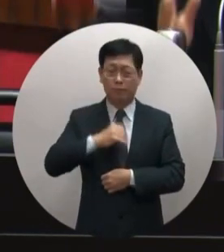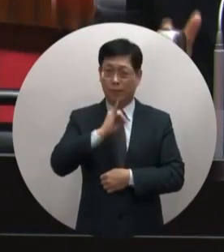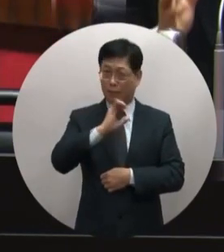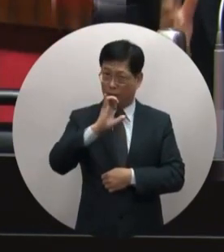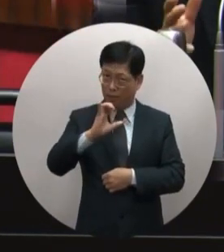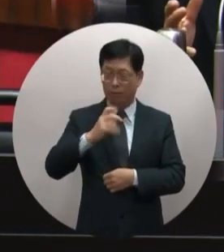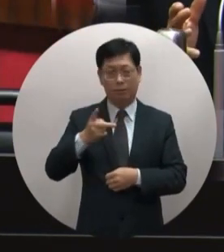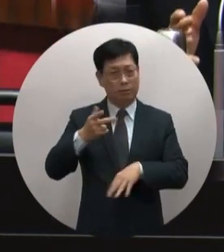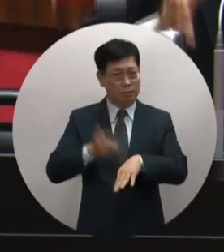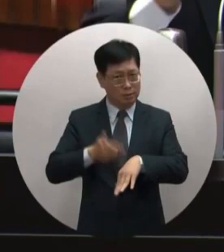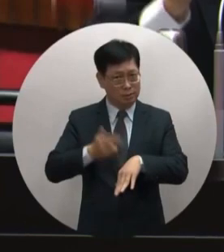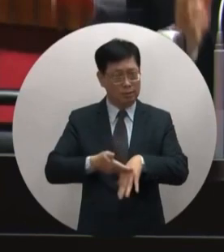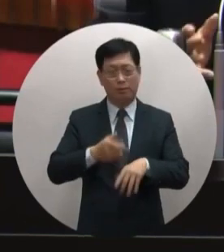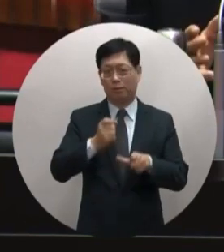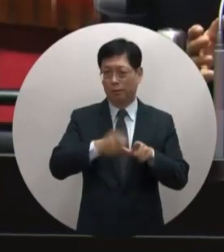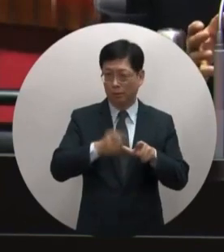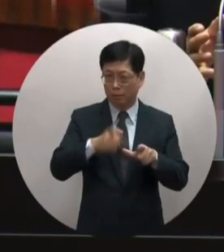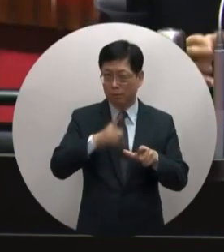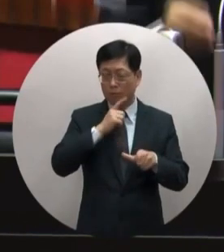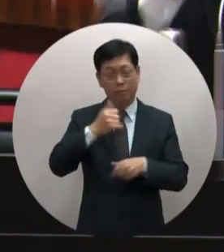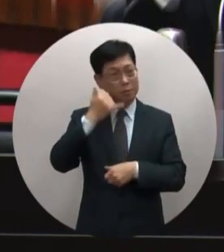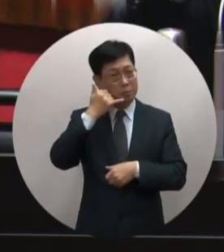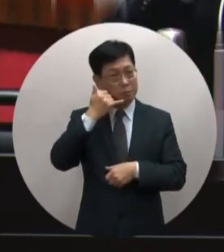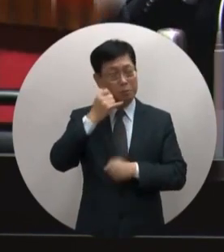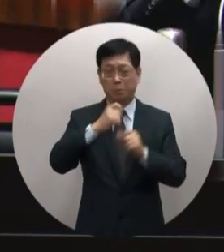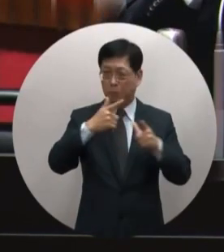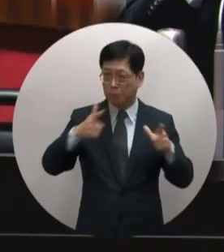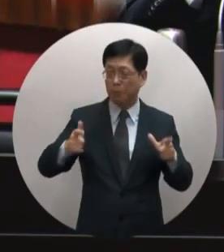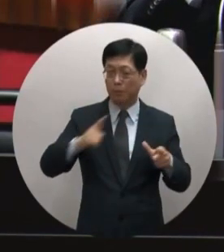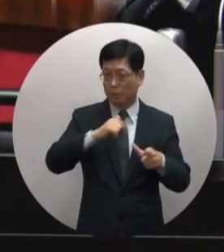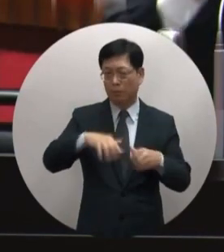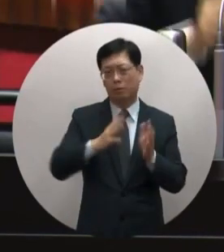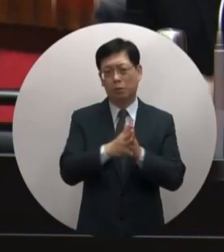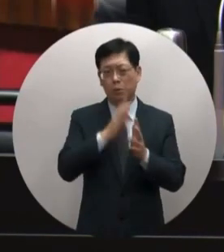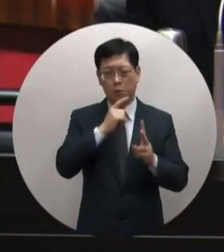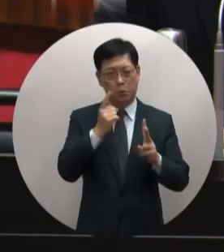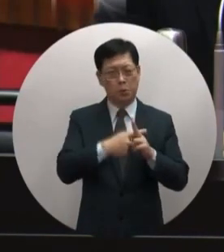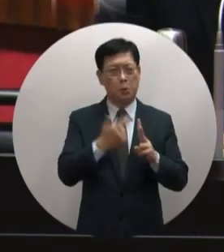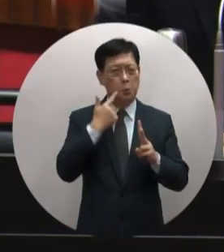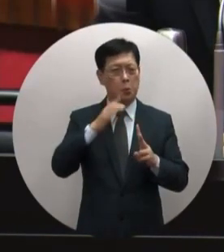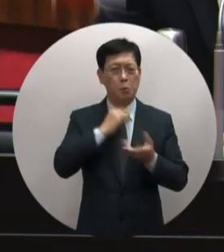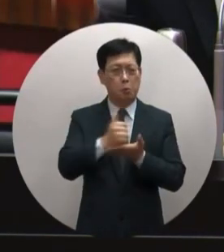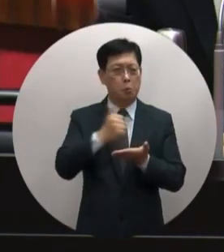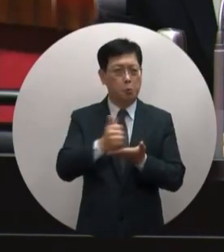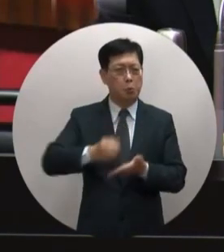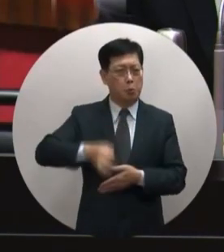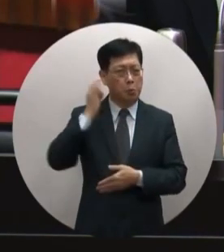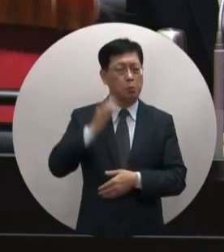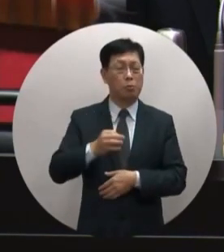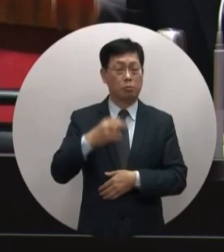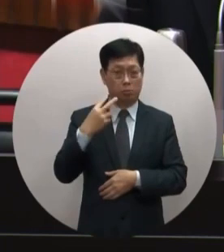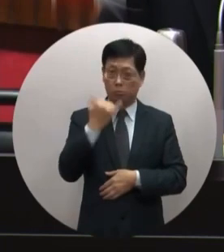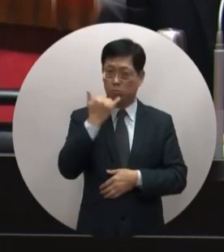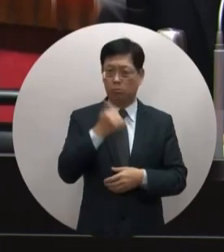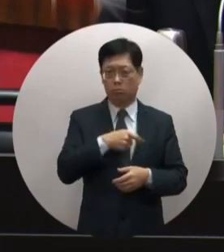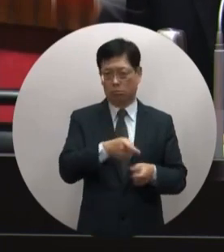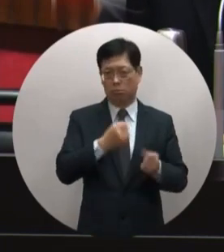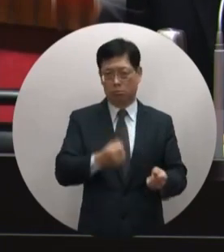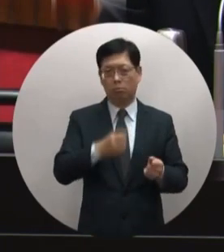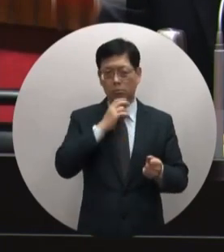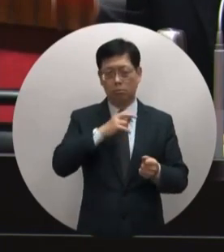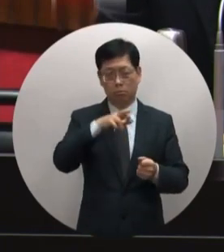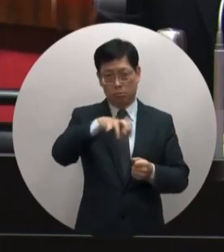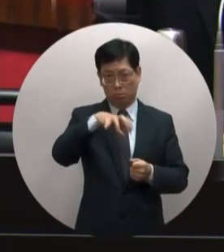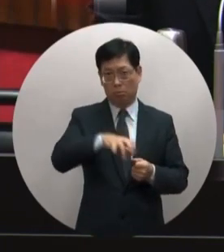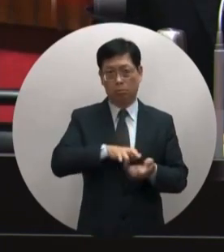科技產品資通信產品那都是小額美運費很高也可以從高雄機場